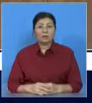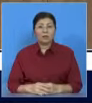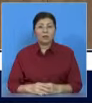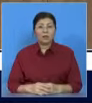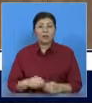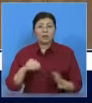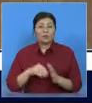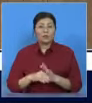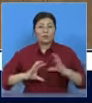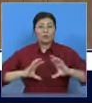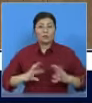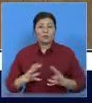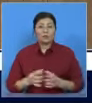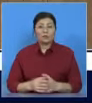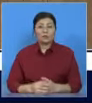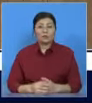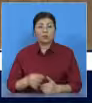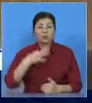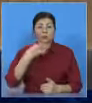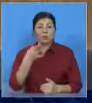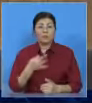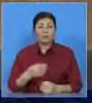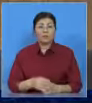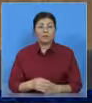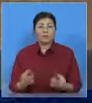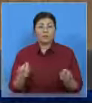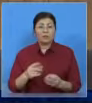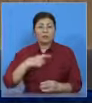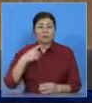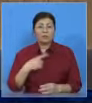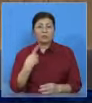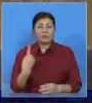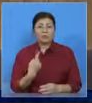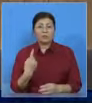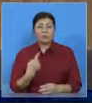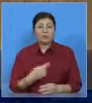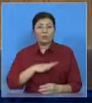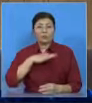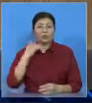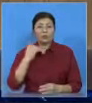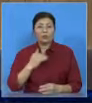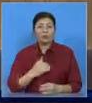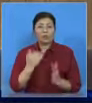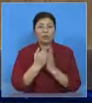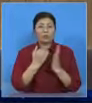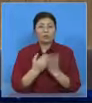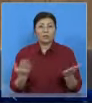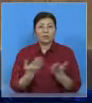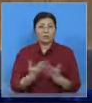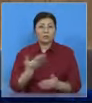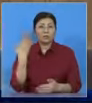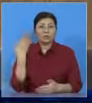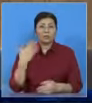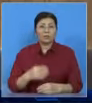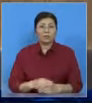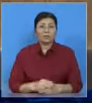учитывает международный опыт. Надо сказать, что впервые очень многие аспекты, которые ранее